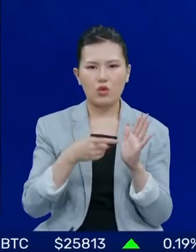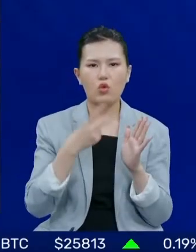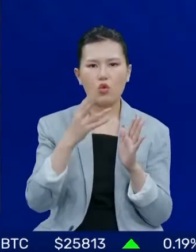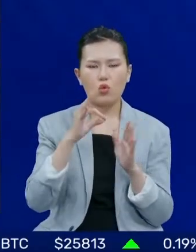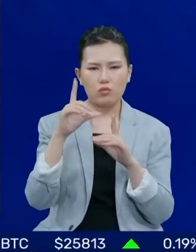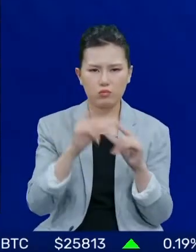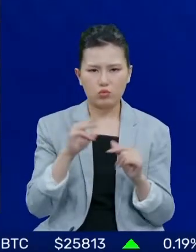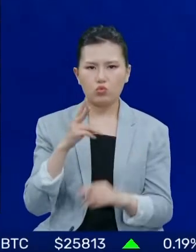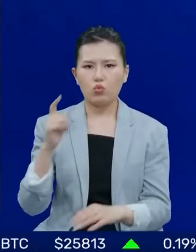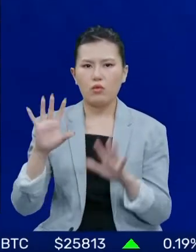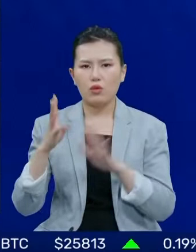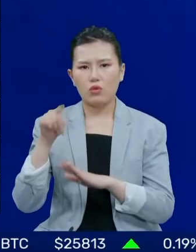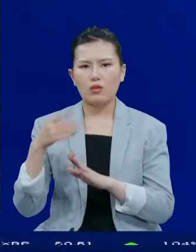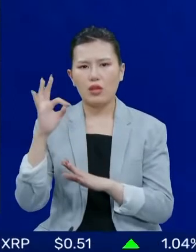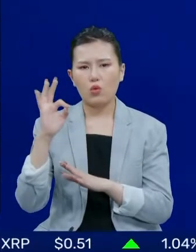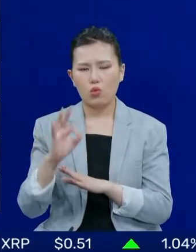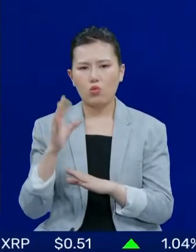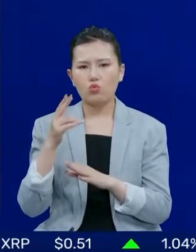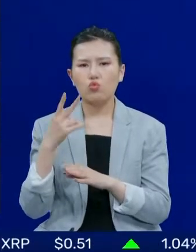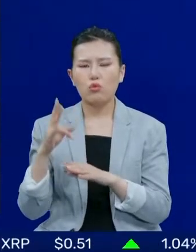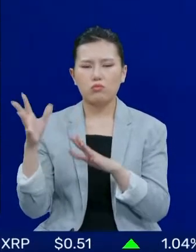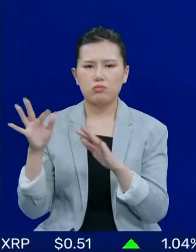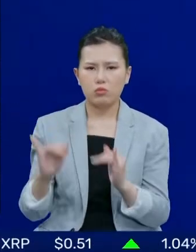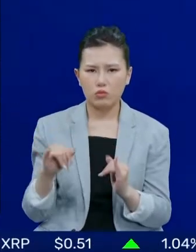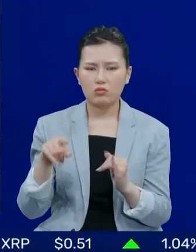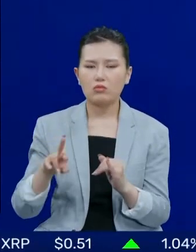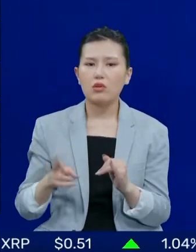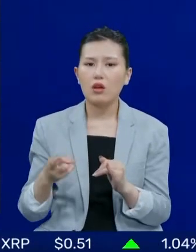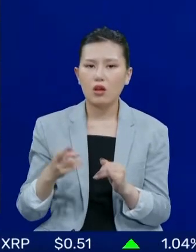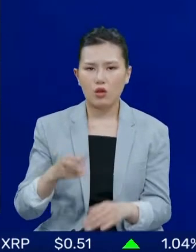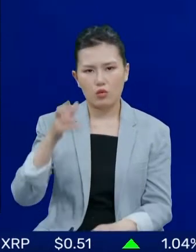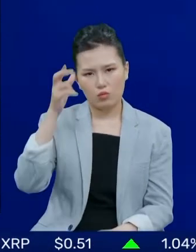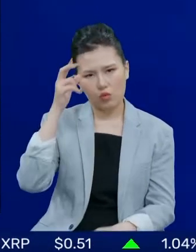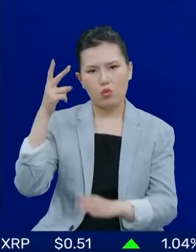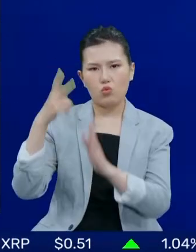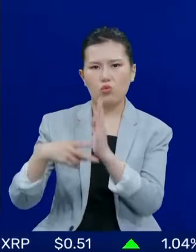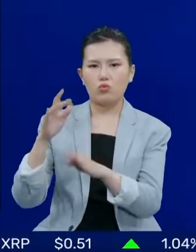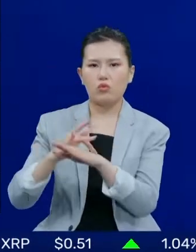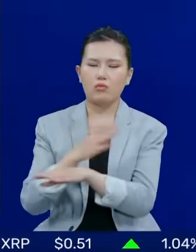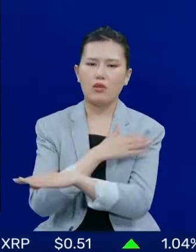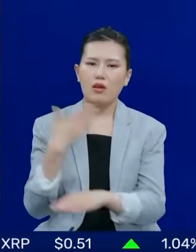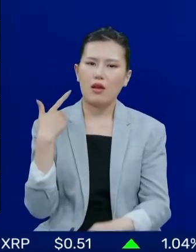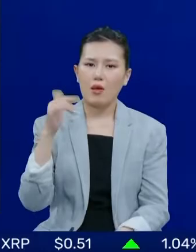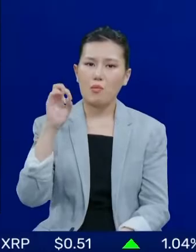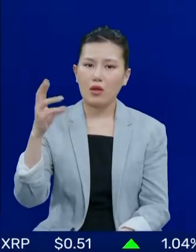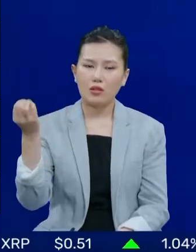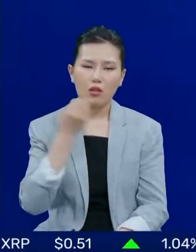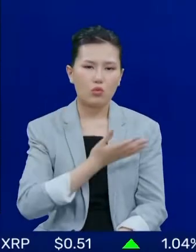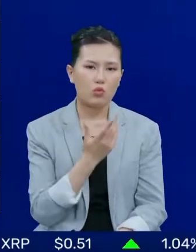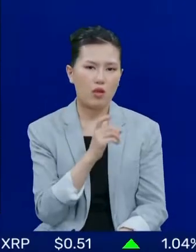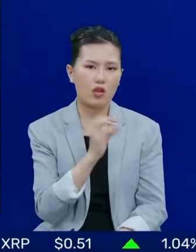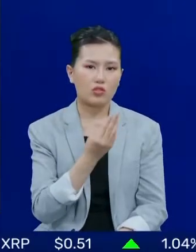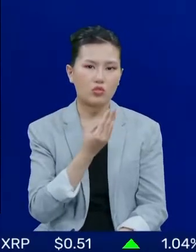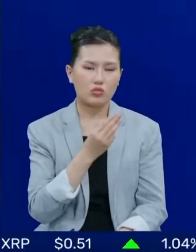түүх 14.5%-аар буурчээ. Гүйцэтгэлийн оноо буурсан талаар боловсролын үнэлгээний төвийн дарга Гамбат хэлэхдээ эсэлтийн ерхий шалгалтын